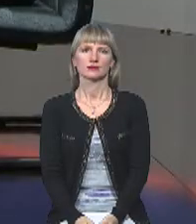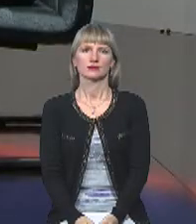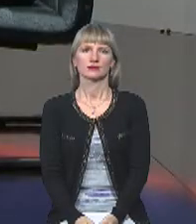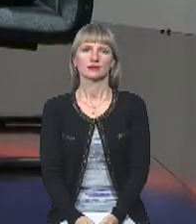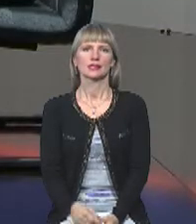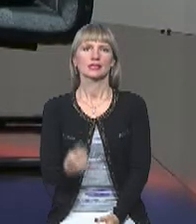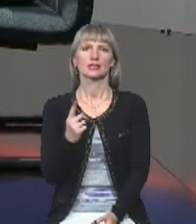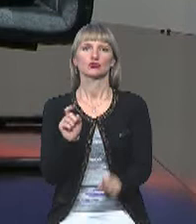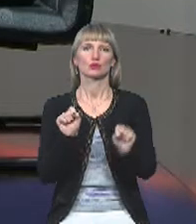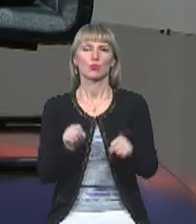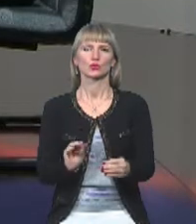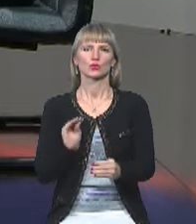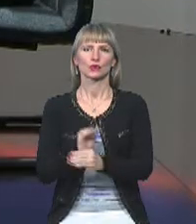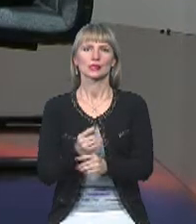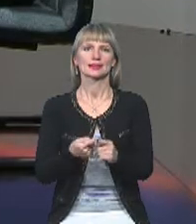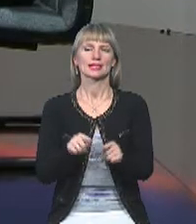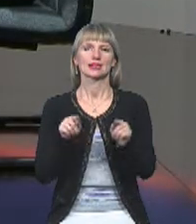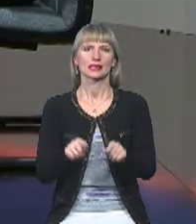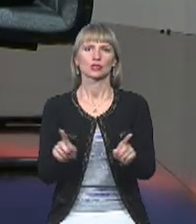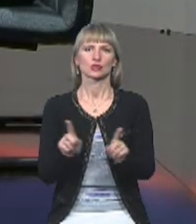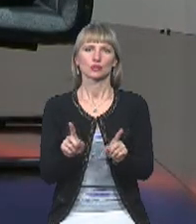Єдине, що можу додати, це те, що